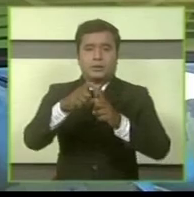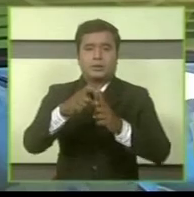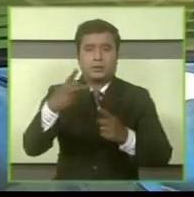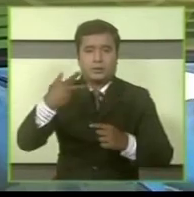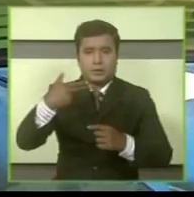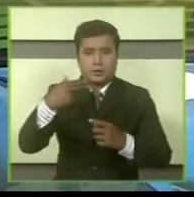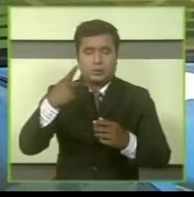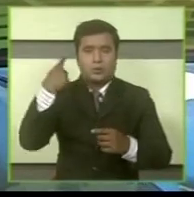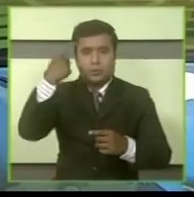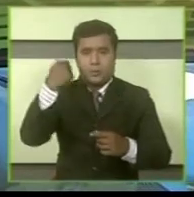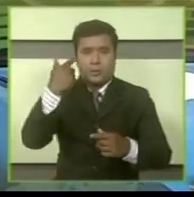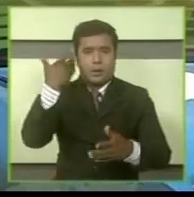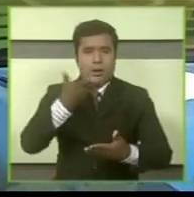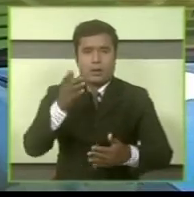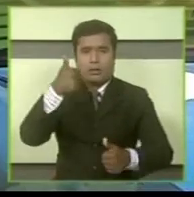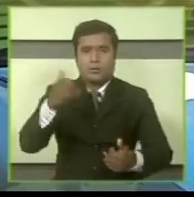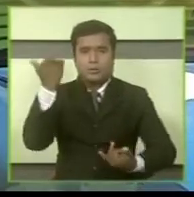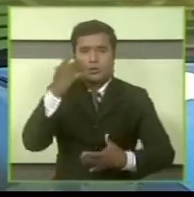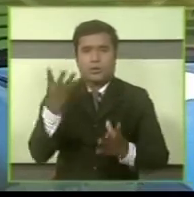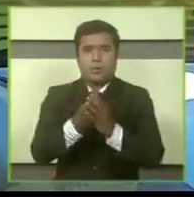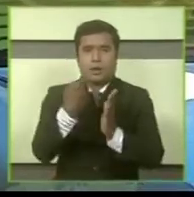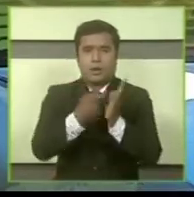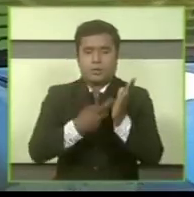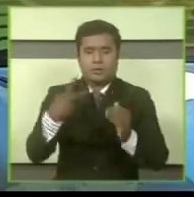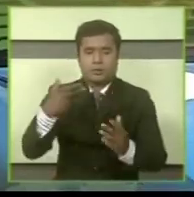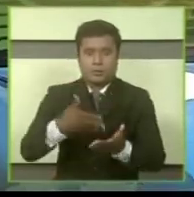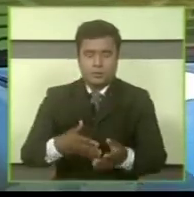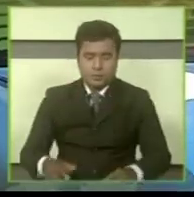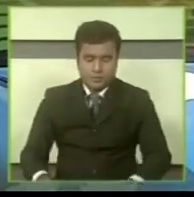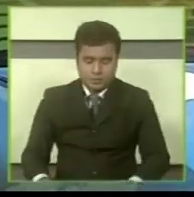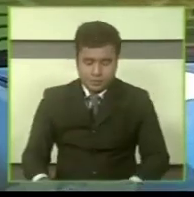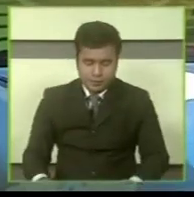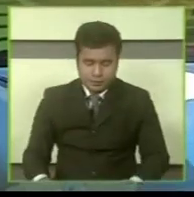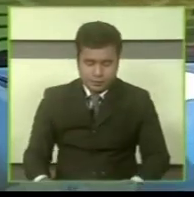পরিচালক, প্রযোজক, পরিচালক ও শিল্পী সমিতি এবং বাংলাদেশ চলচ্চিত্র সাংবাদিক সমিতি।